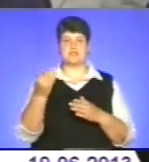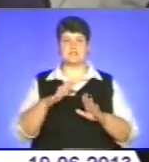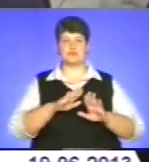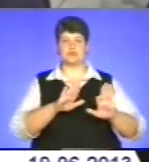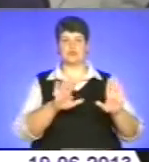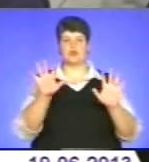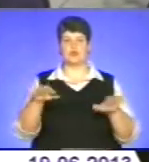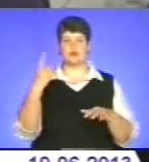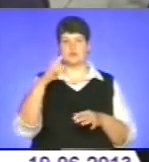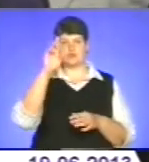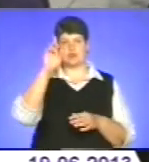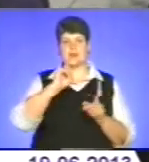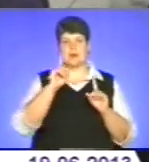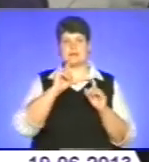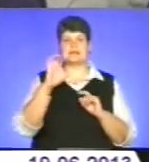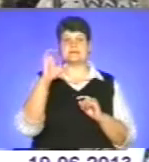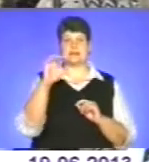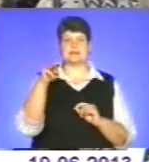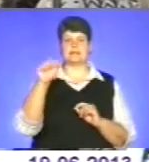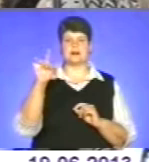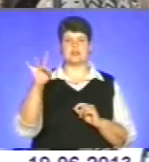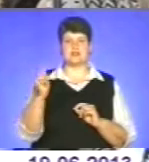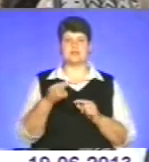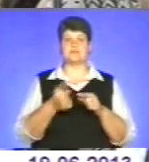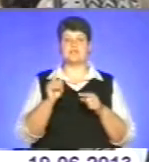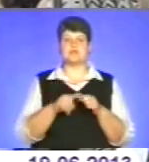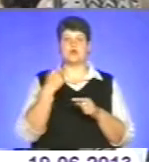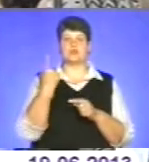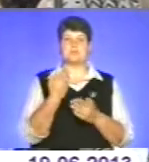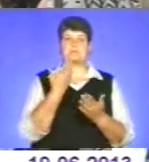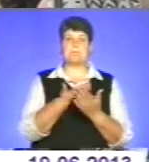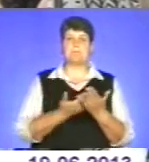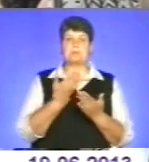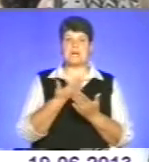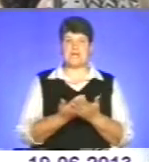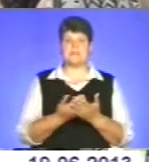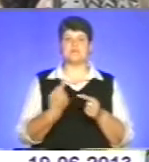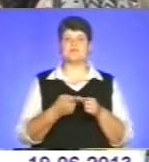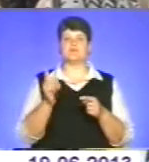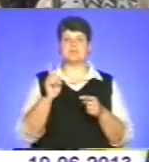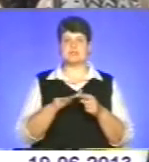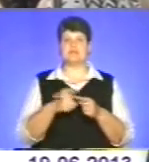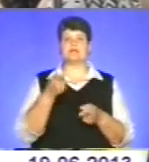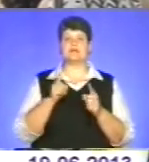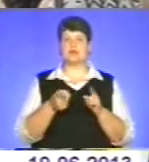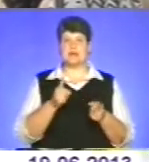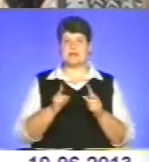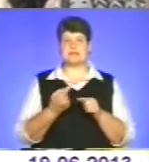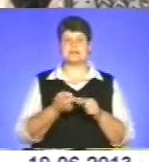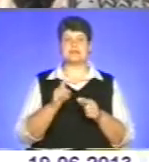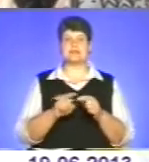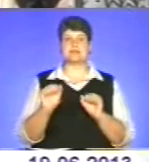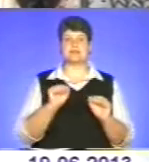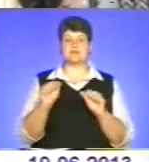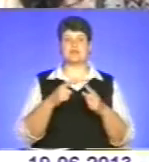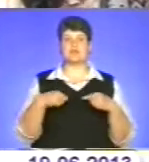обласної ради Сергій Тарашевський. Це якраз один із прикладів саме цих натуралістів, саме цих керівників організації,